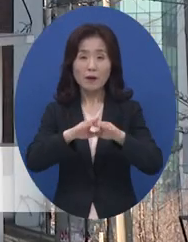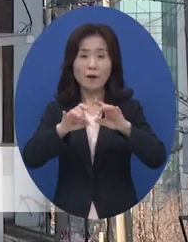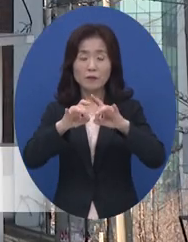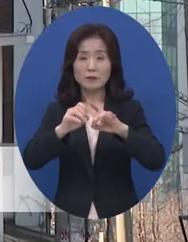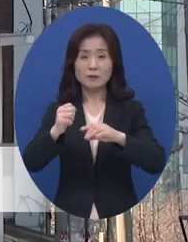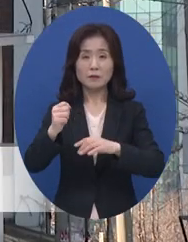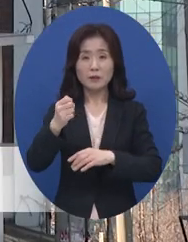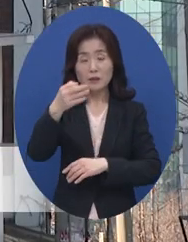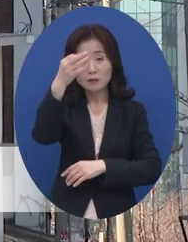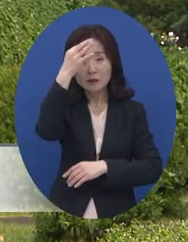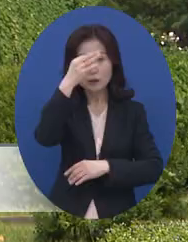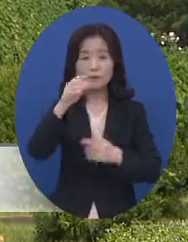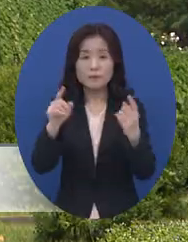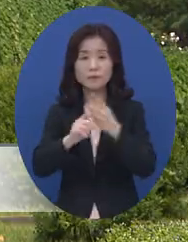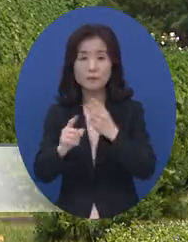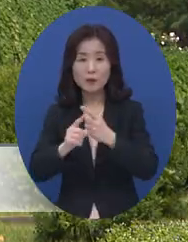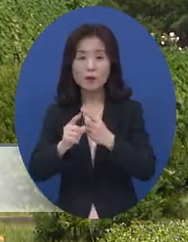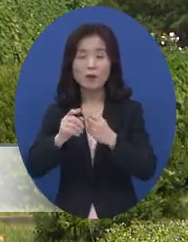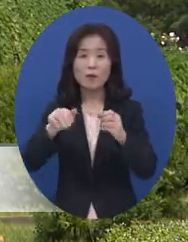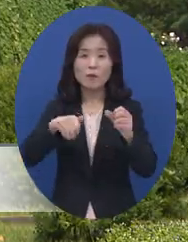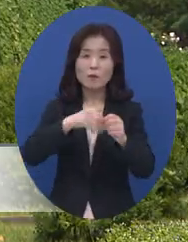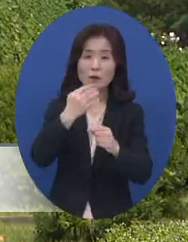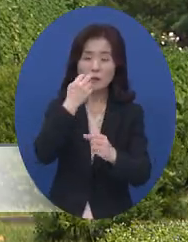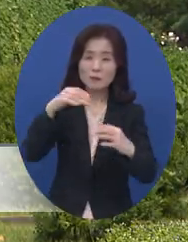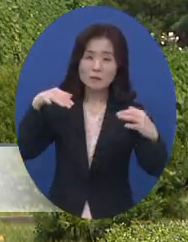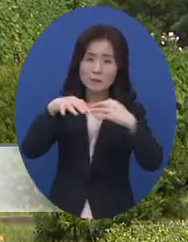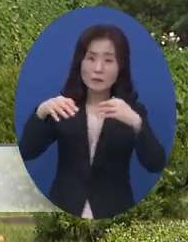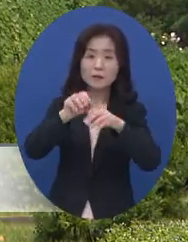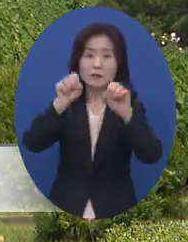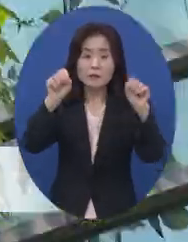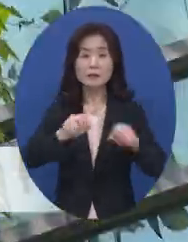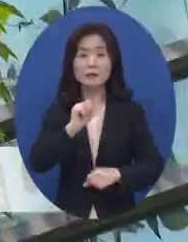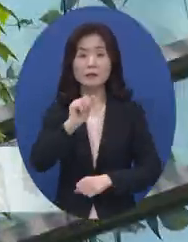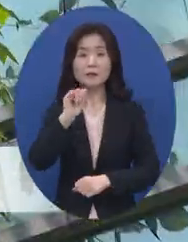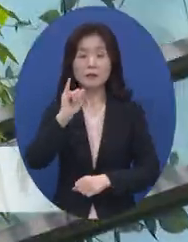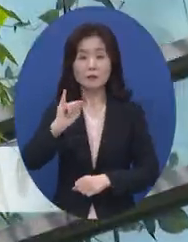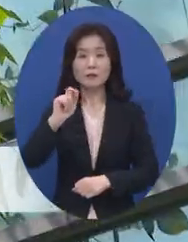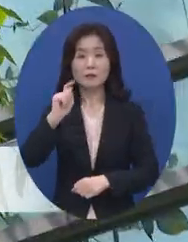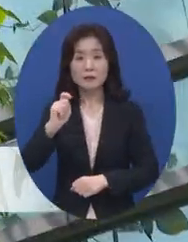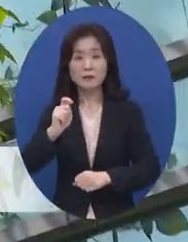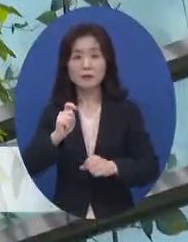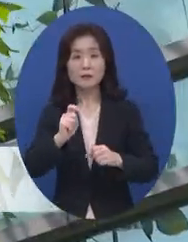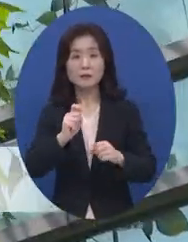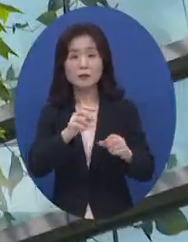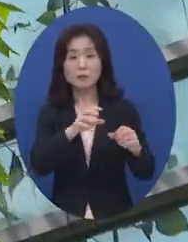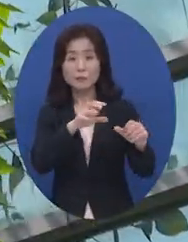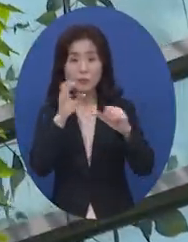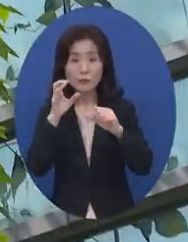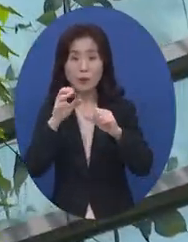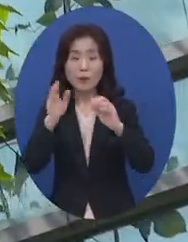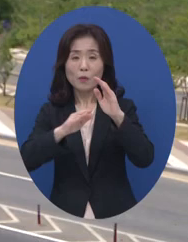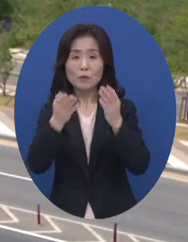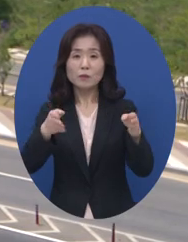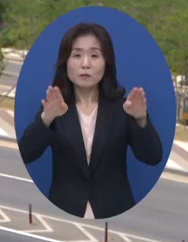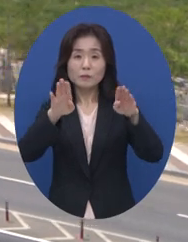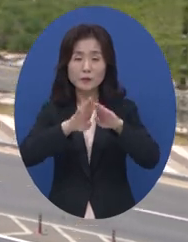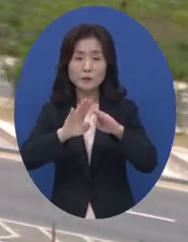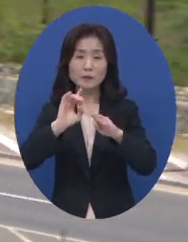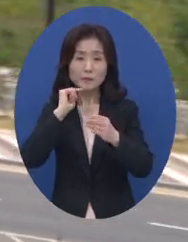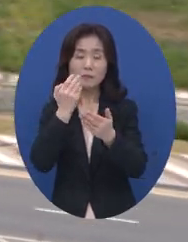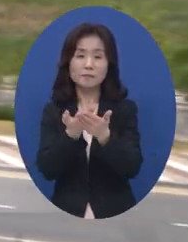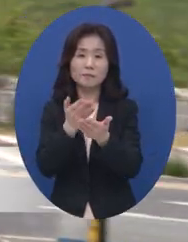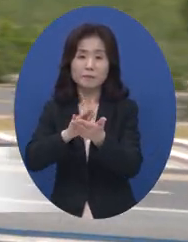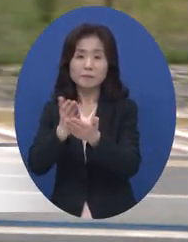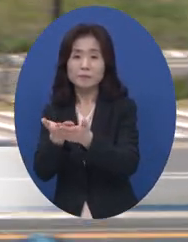개선하고 친환경 환기 시스템과 it 인프라를 통해 공공건물 그린 리모델링을 추진 합니다 또